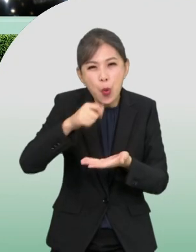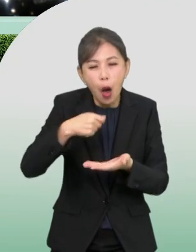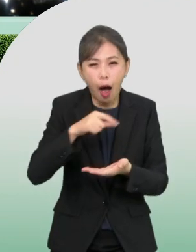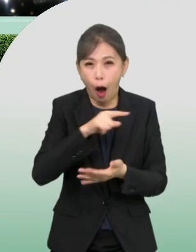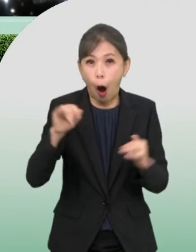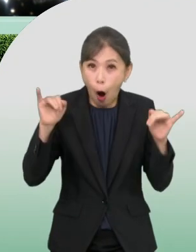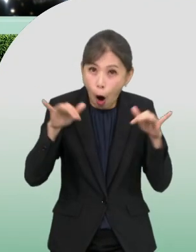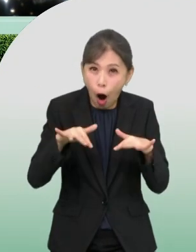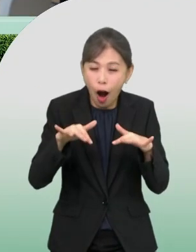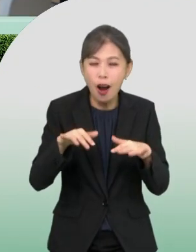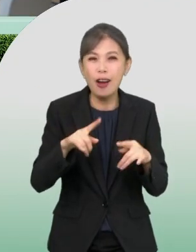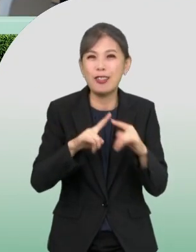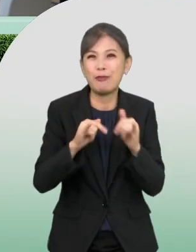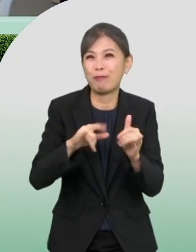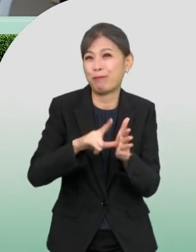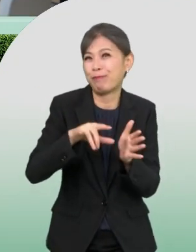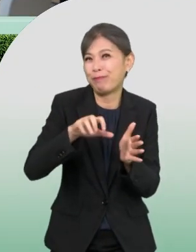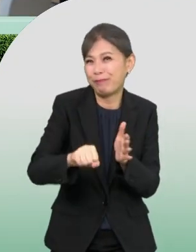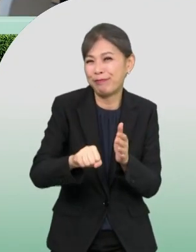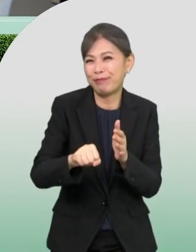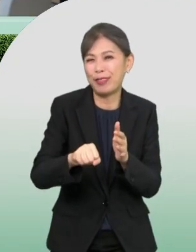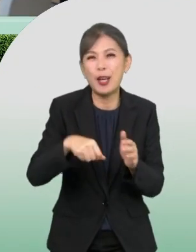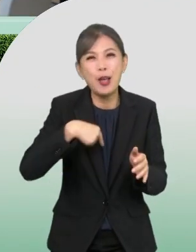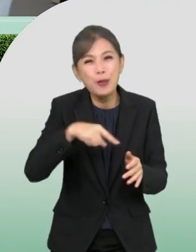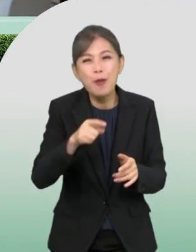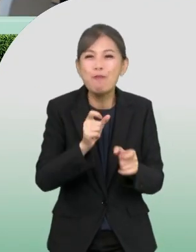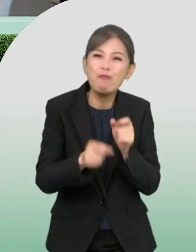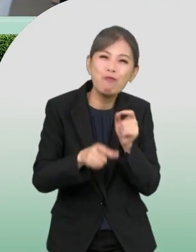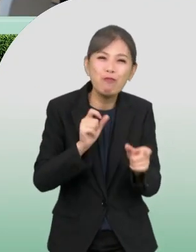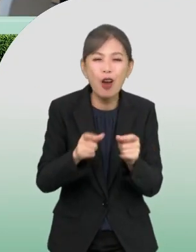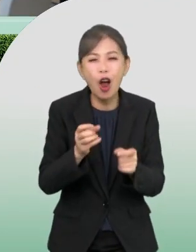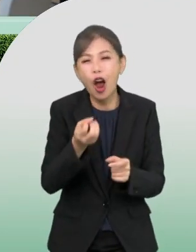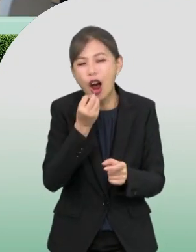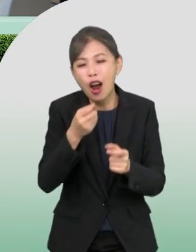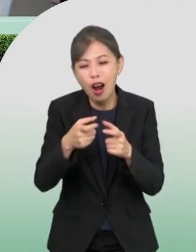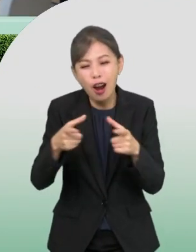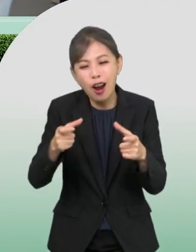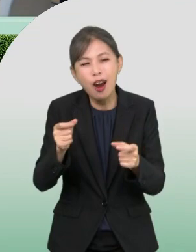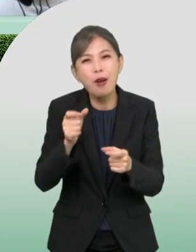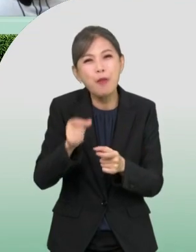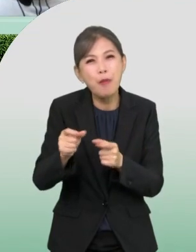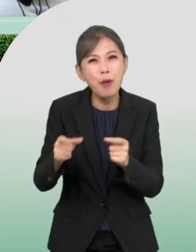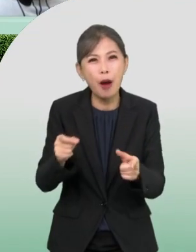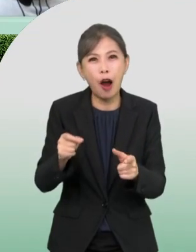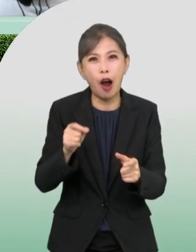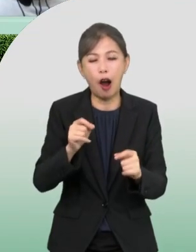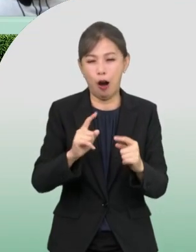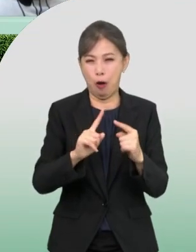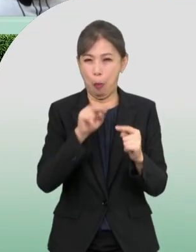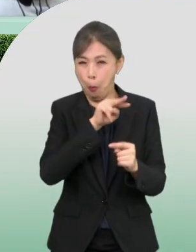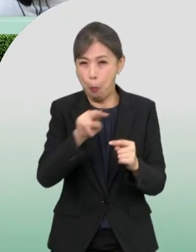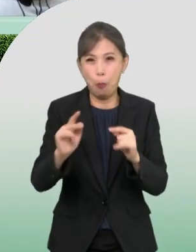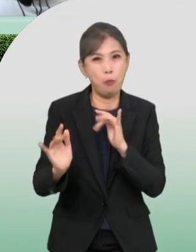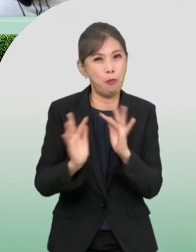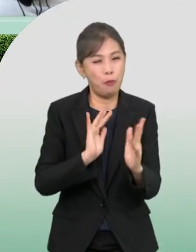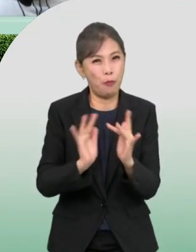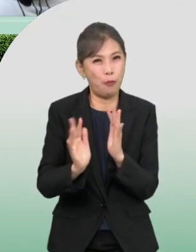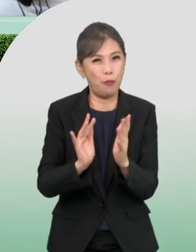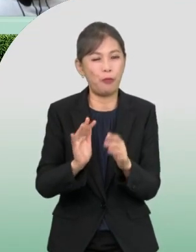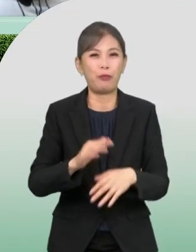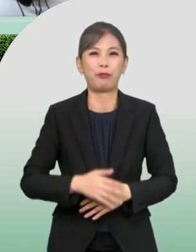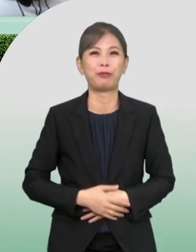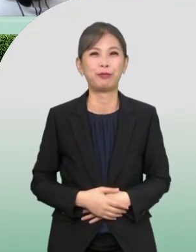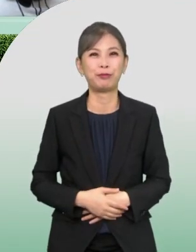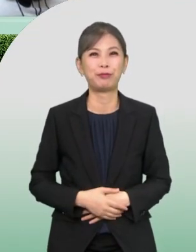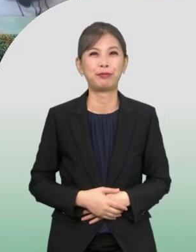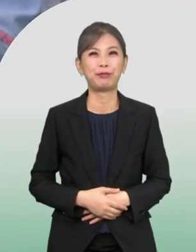劲，民众也把握最美的机会来买美食餐厅点头，各界摊位都很是动手分